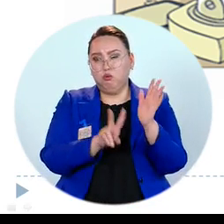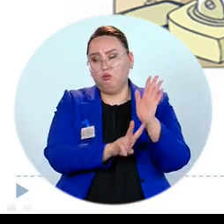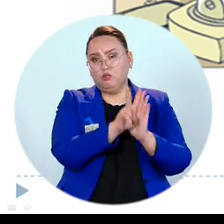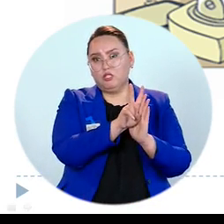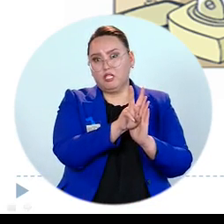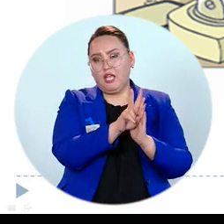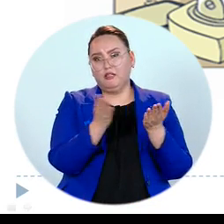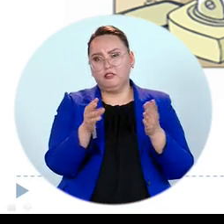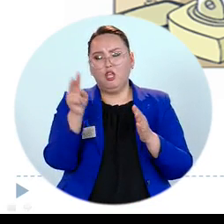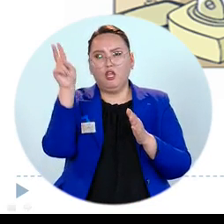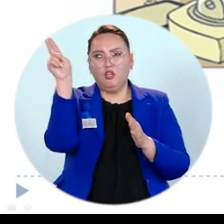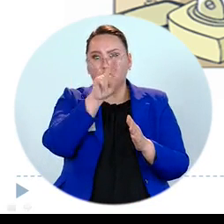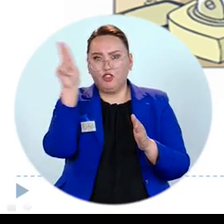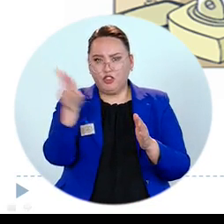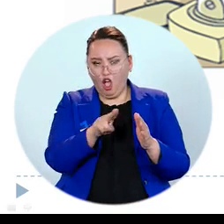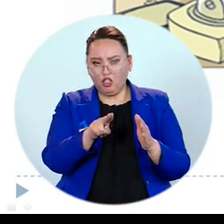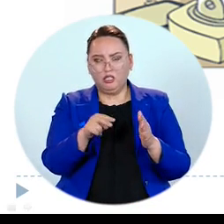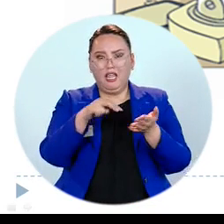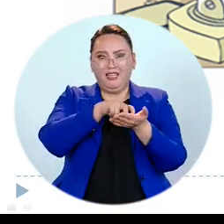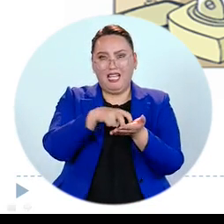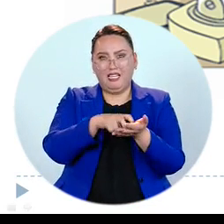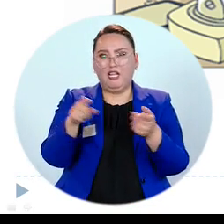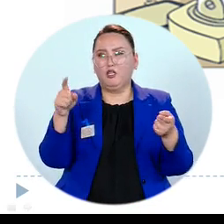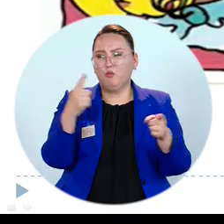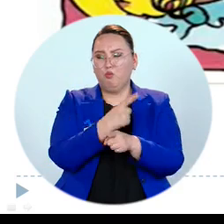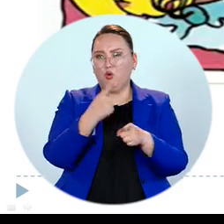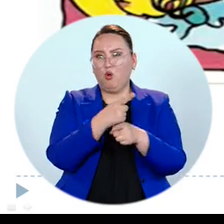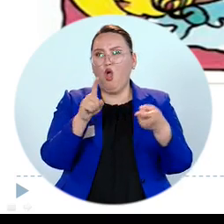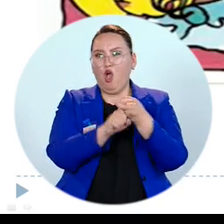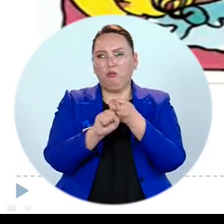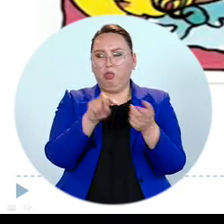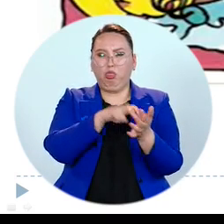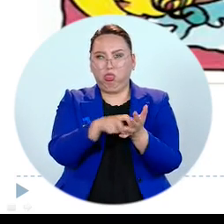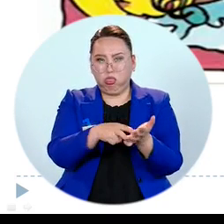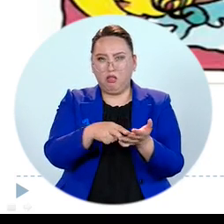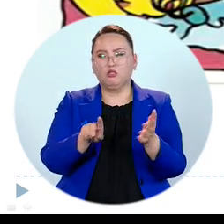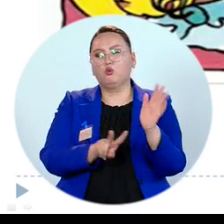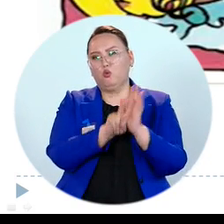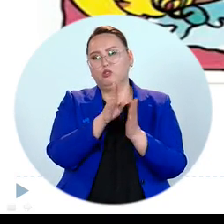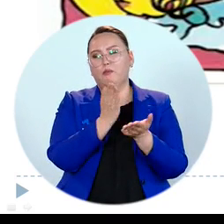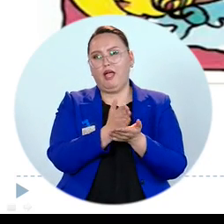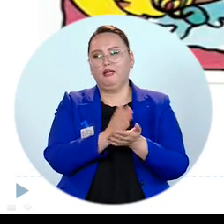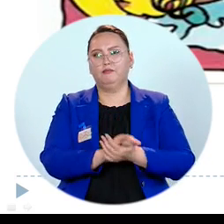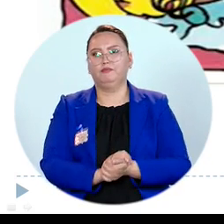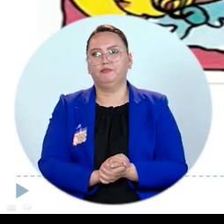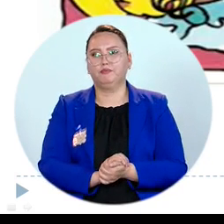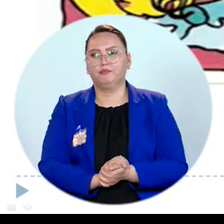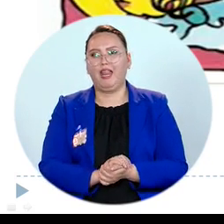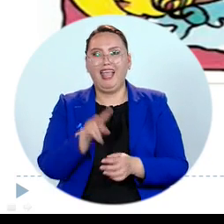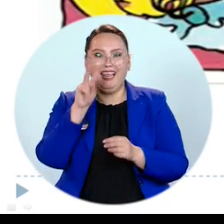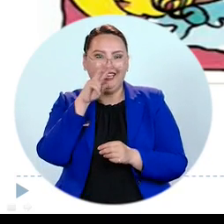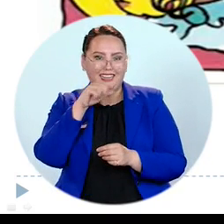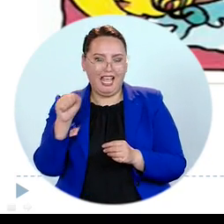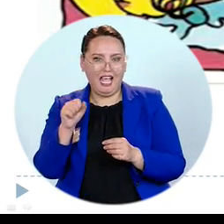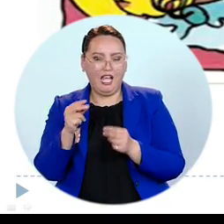གི པའི པའི ས ཚེད པའི